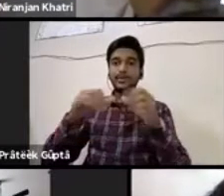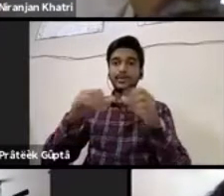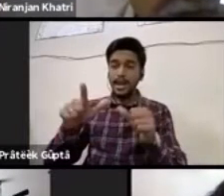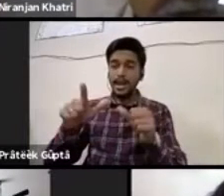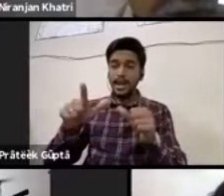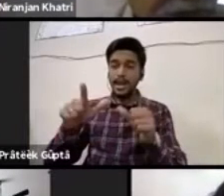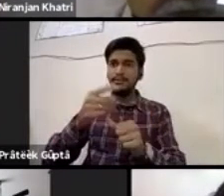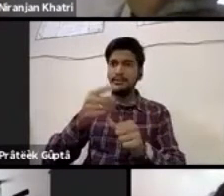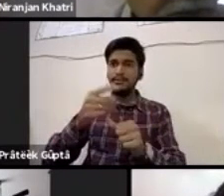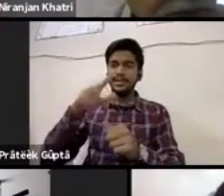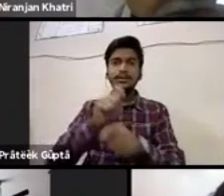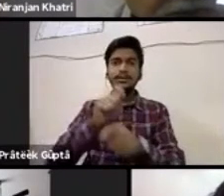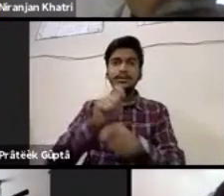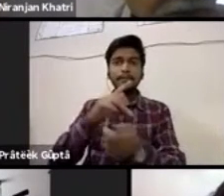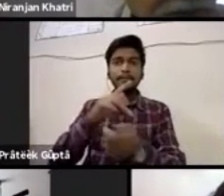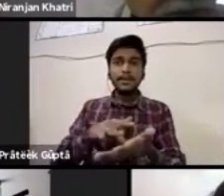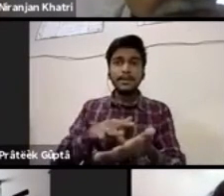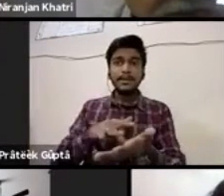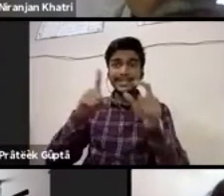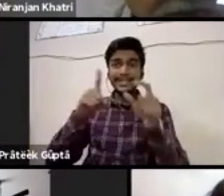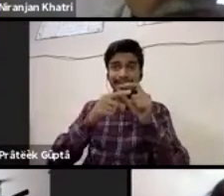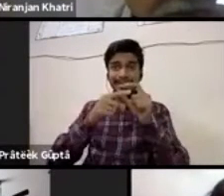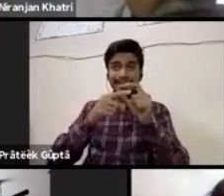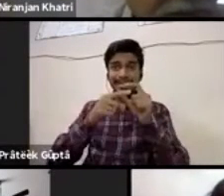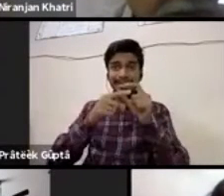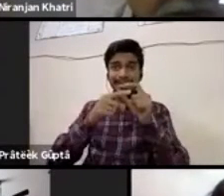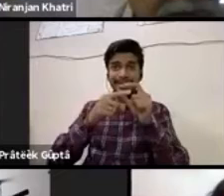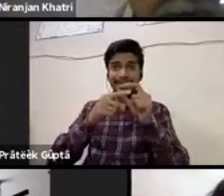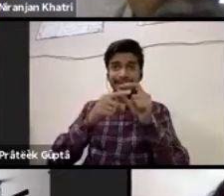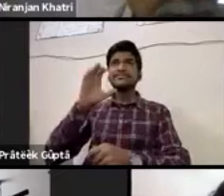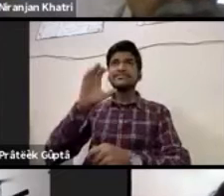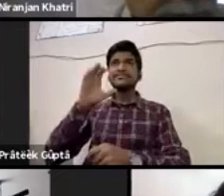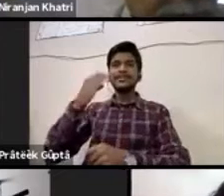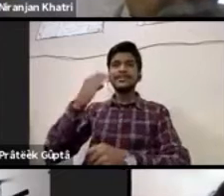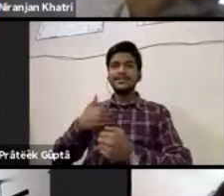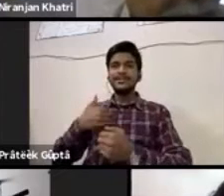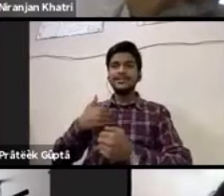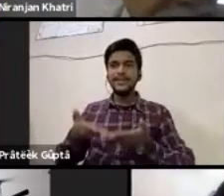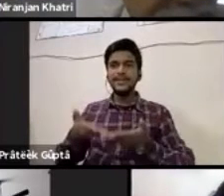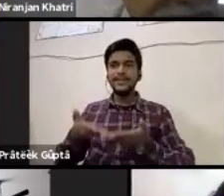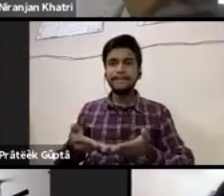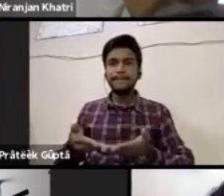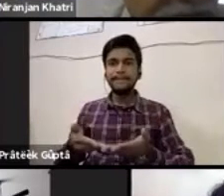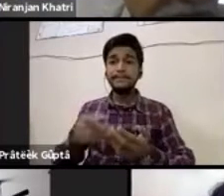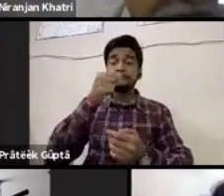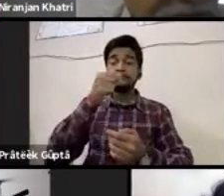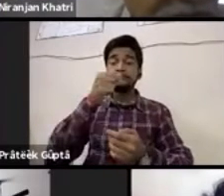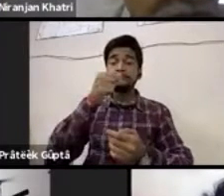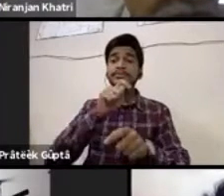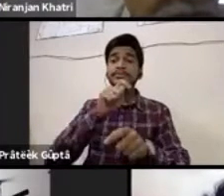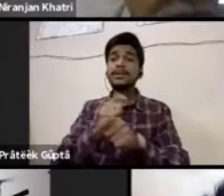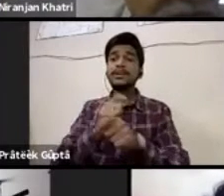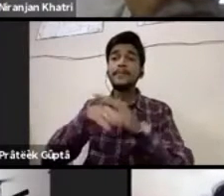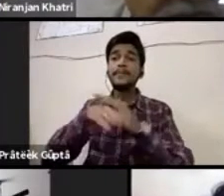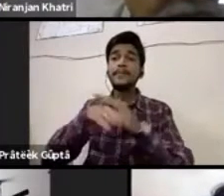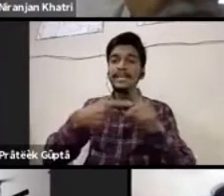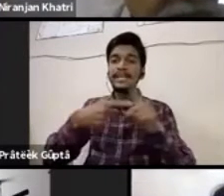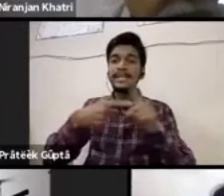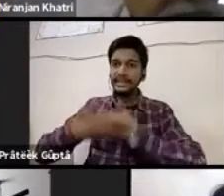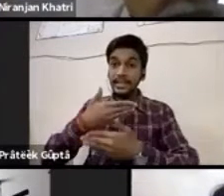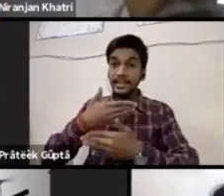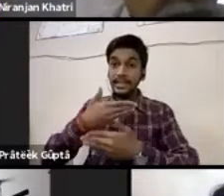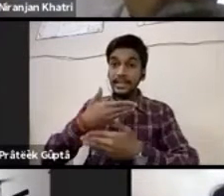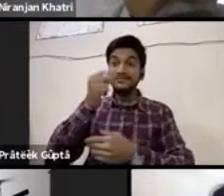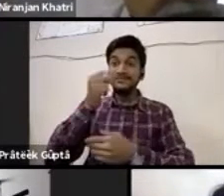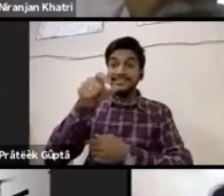हमारा पता चला कि मैं चंडीगढ़ में काम करता हूँ, वो एम्प्लॉयमेंट और ट्रेनिंग में बात करते थे, हम प्लेसमेंट की बात करते